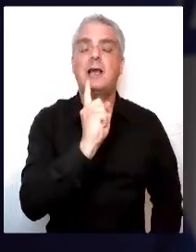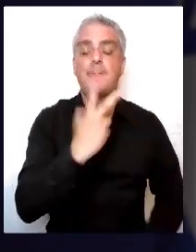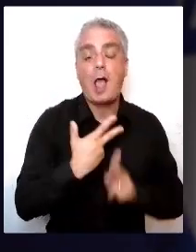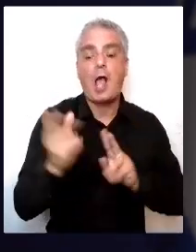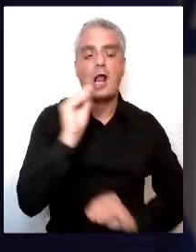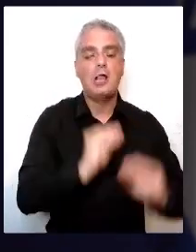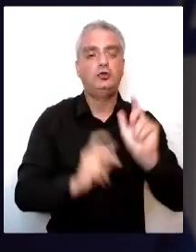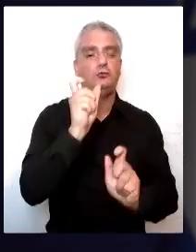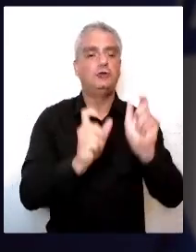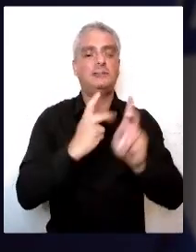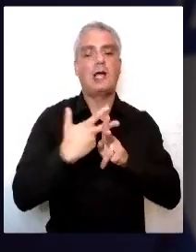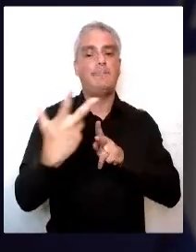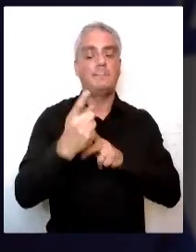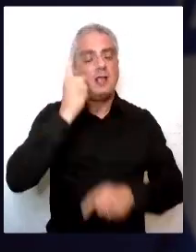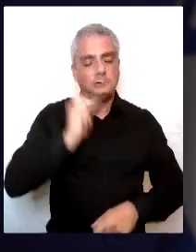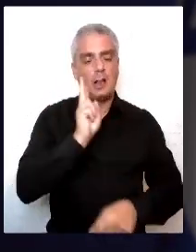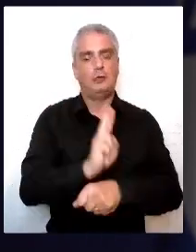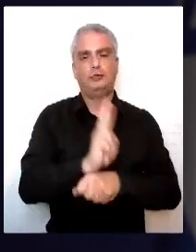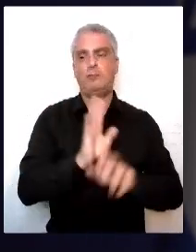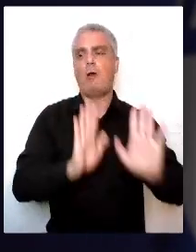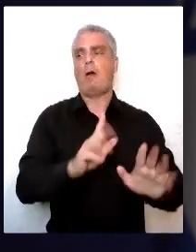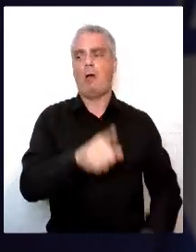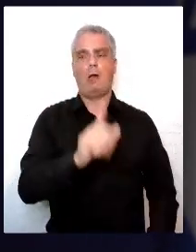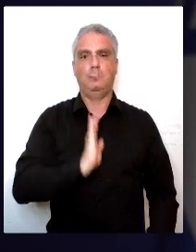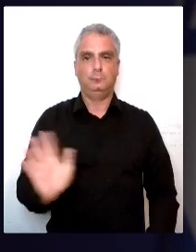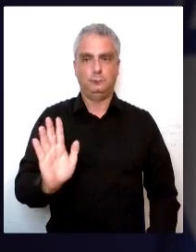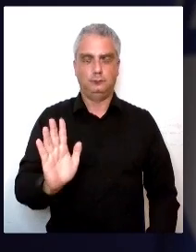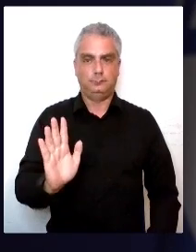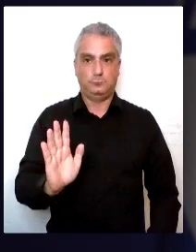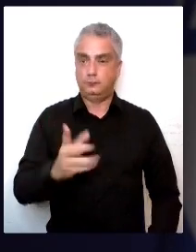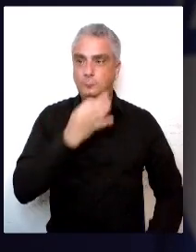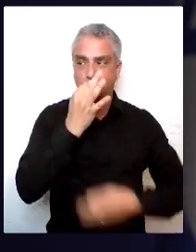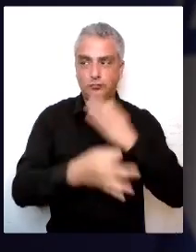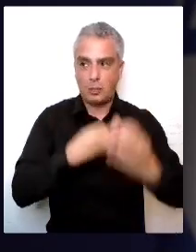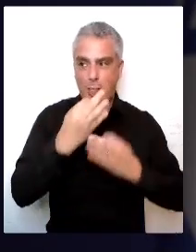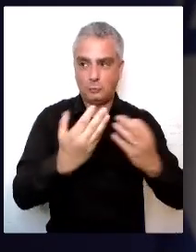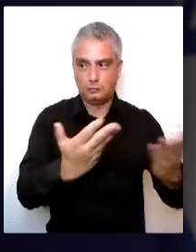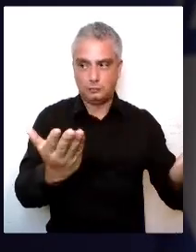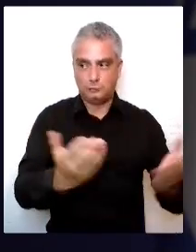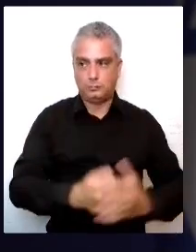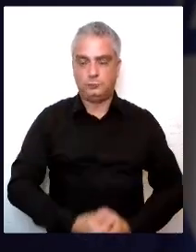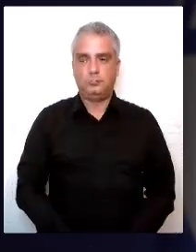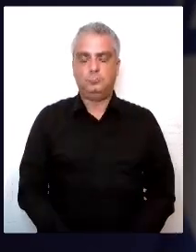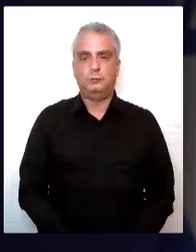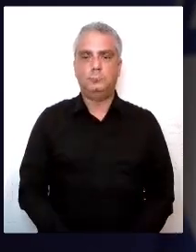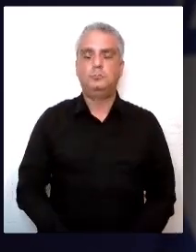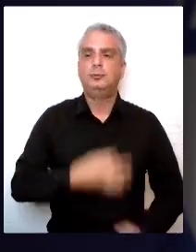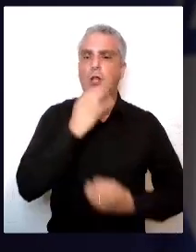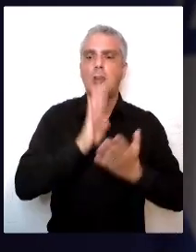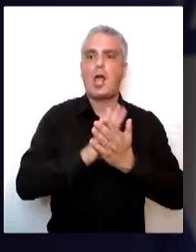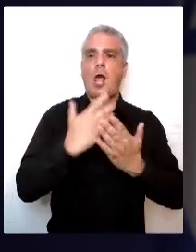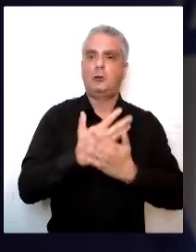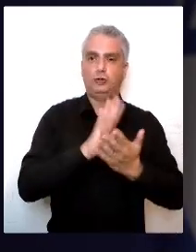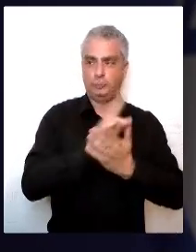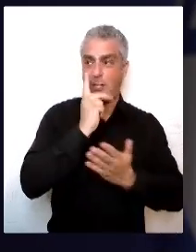אזרחי וחייבים לשמור אותו ככזה שאלות שאלת חדשות 13 האם ישראל התקנה את